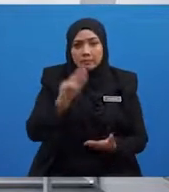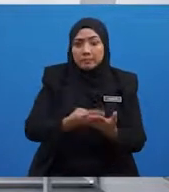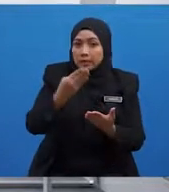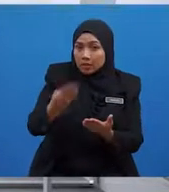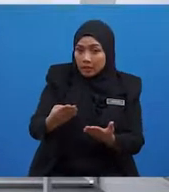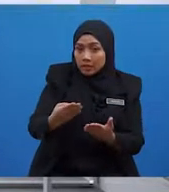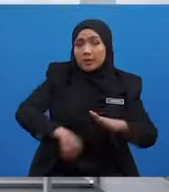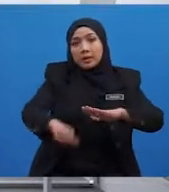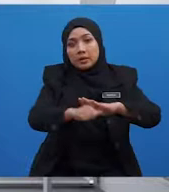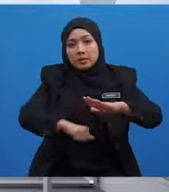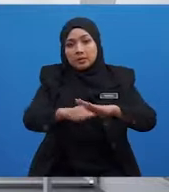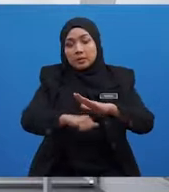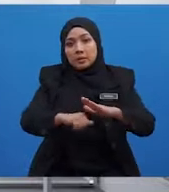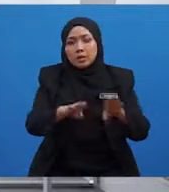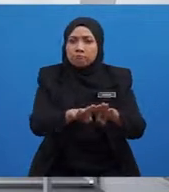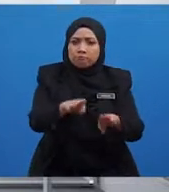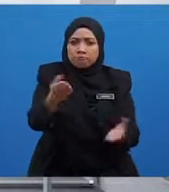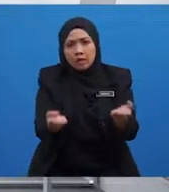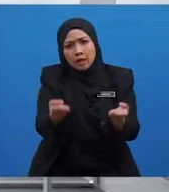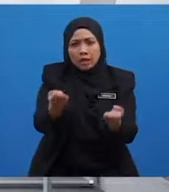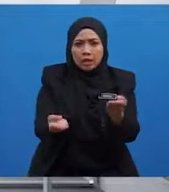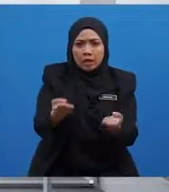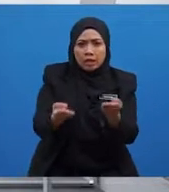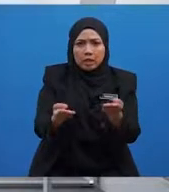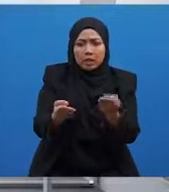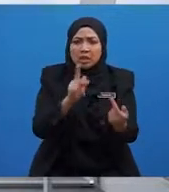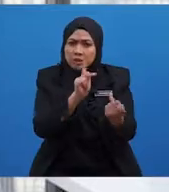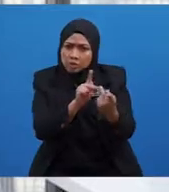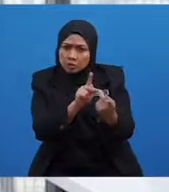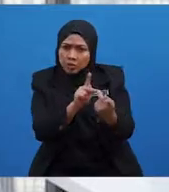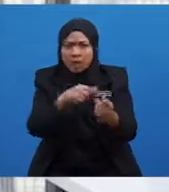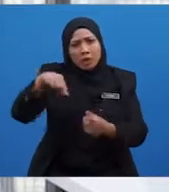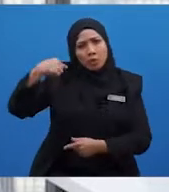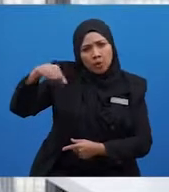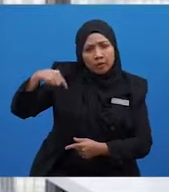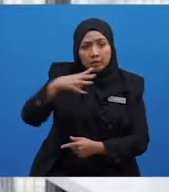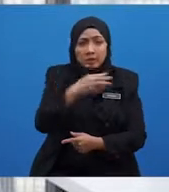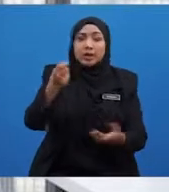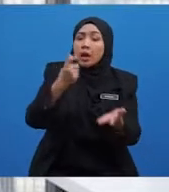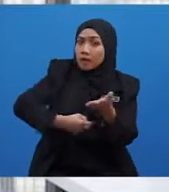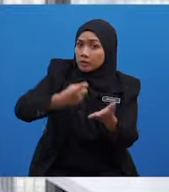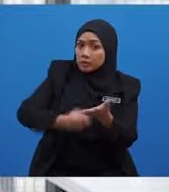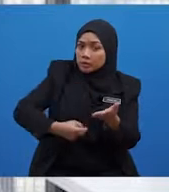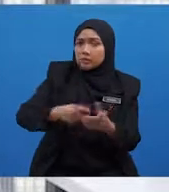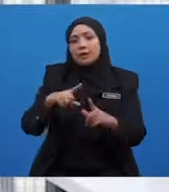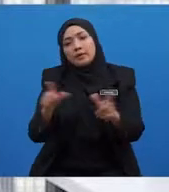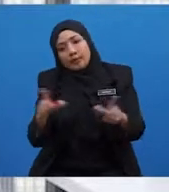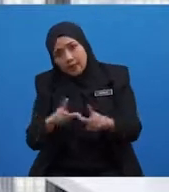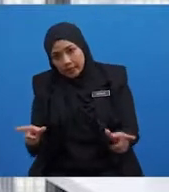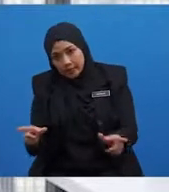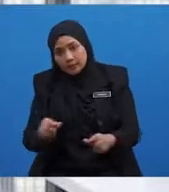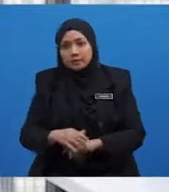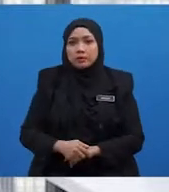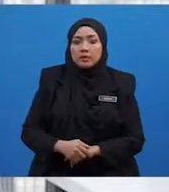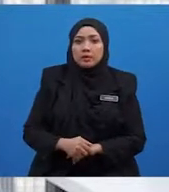dari segi kesuaian, kualiti, harga dan gaya. Bagi barangan kategori ini, ia hanya